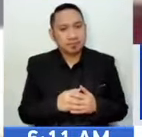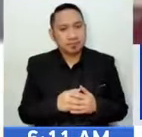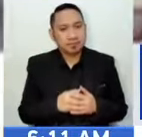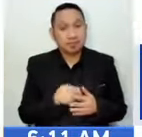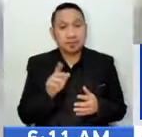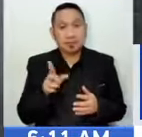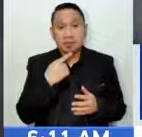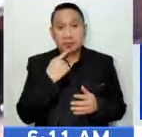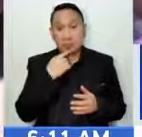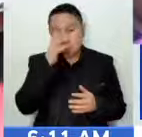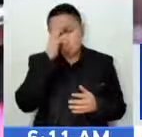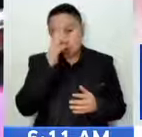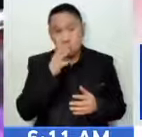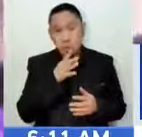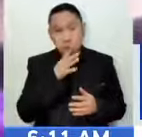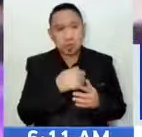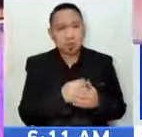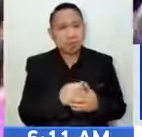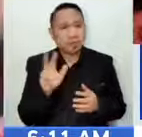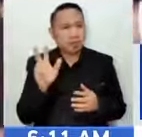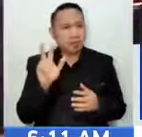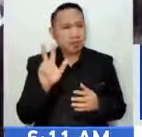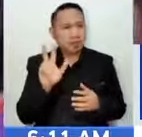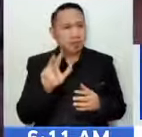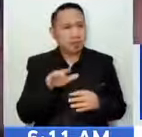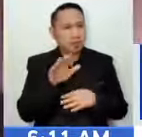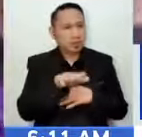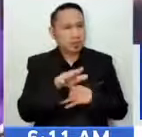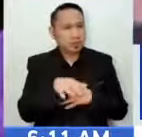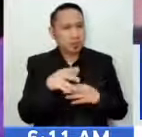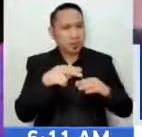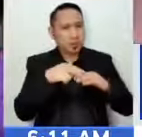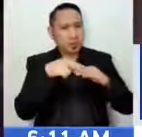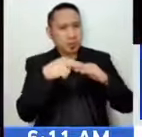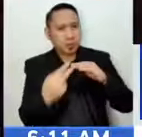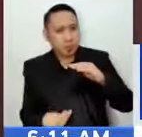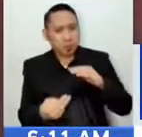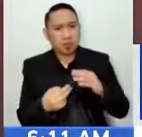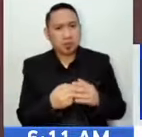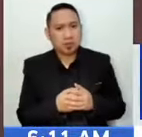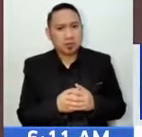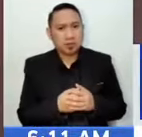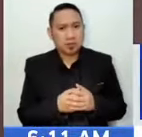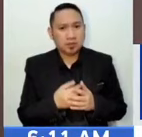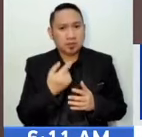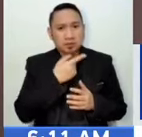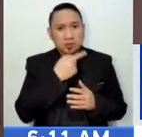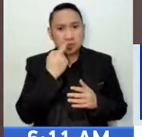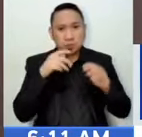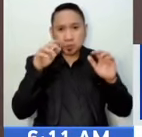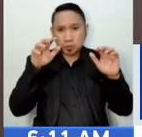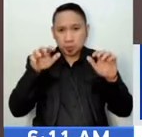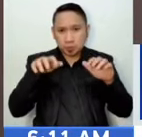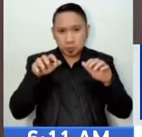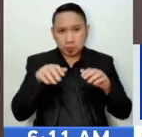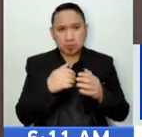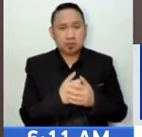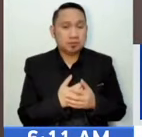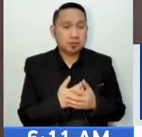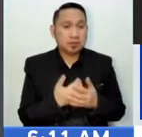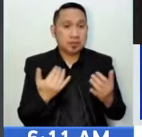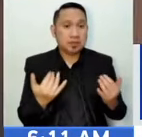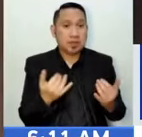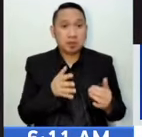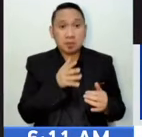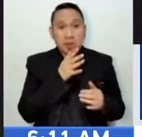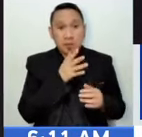barangay, alas 3 nitong Sabado nang mahulog ang bata sa Imbornal. Sa gitna ng malakas na ulan, nakabantay naman daw ang kanyang ina pero saglit siyang